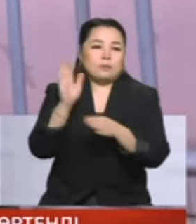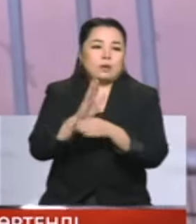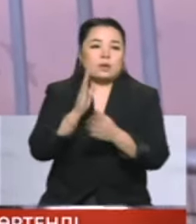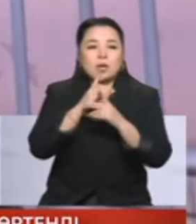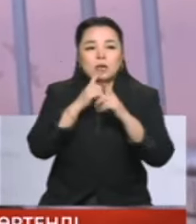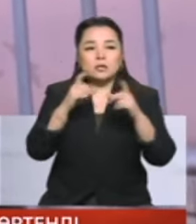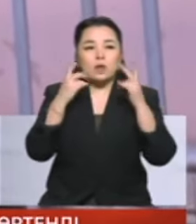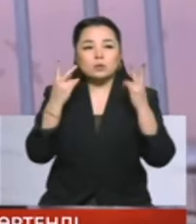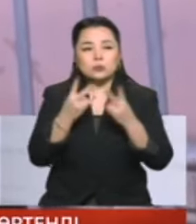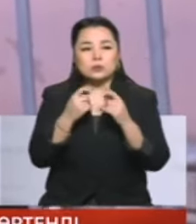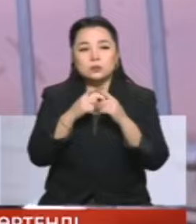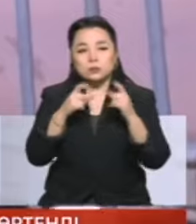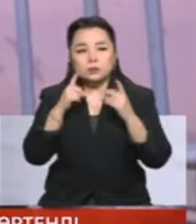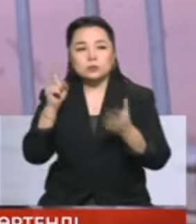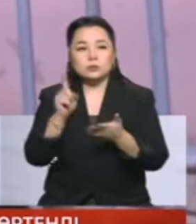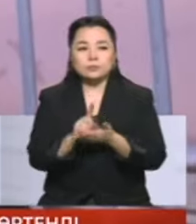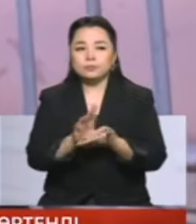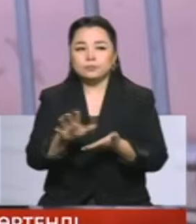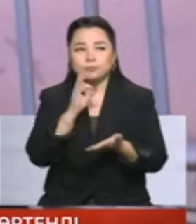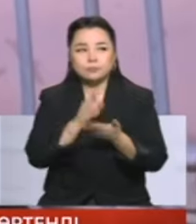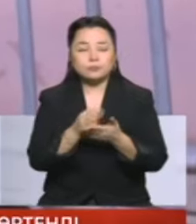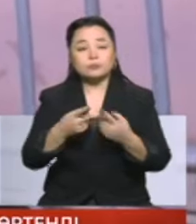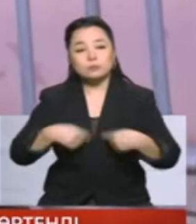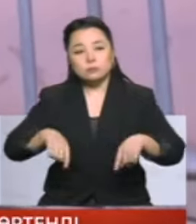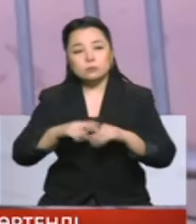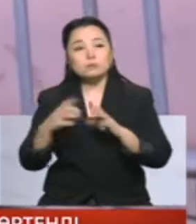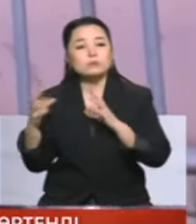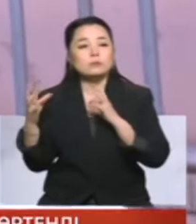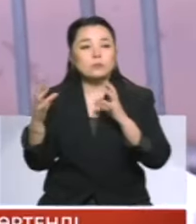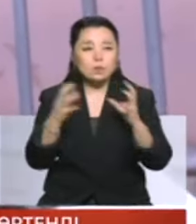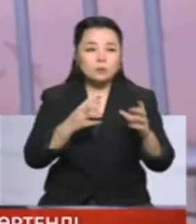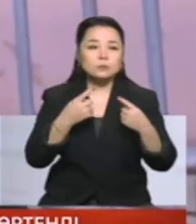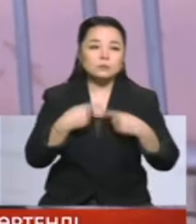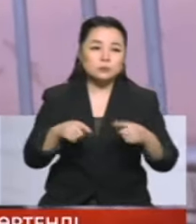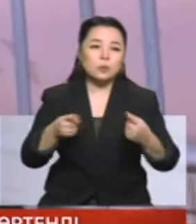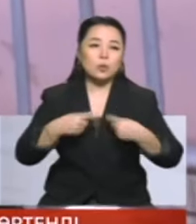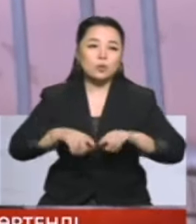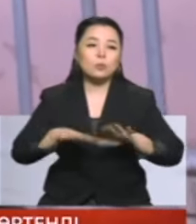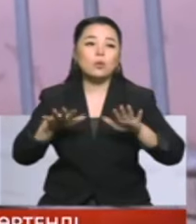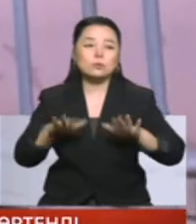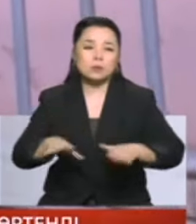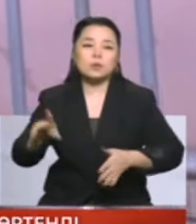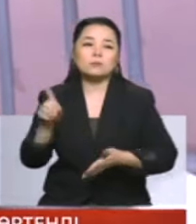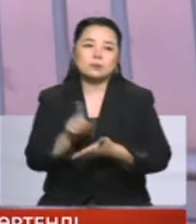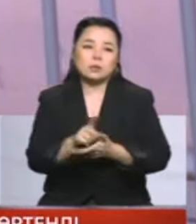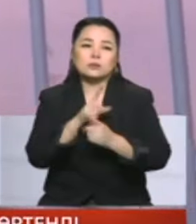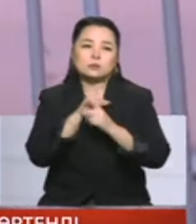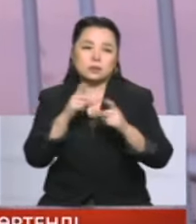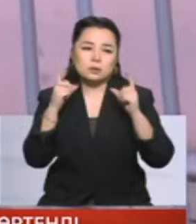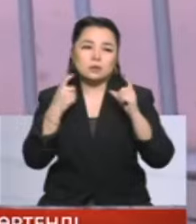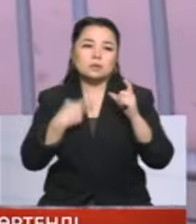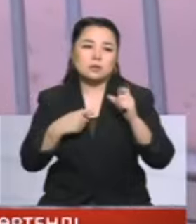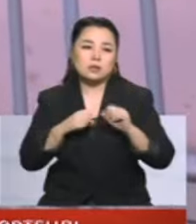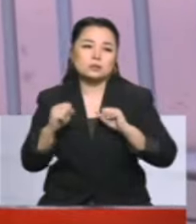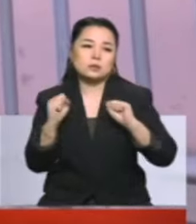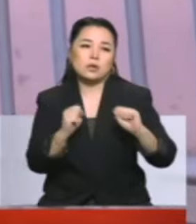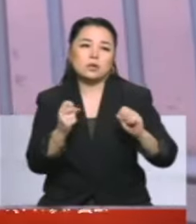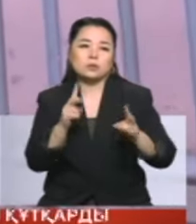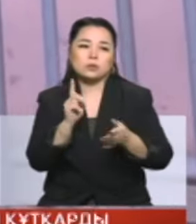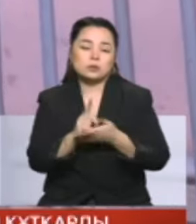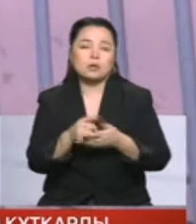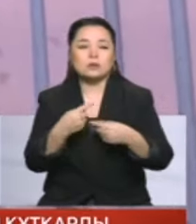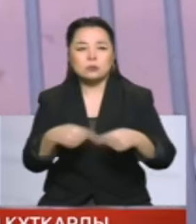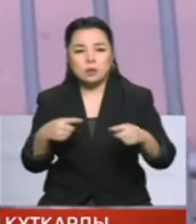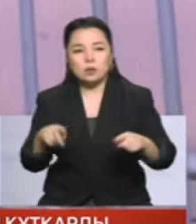Ашық ауада маска тағып жүру міндетті емес. Ал қоғамдық көліктерде, басқа да қоғамдық орындарда міндетті түрде бетперде тағу керек. Осылайша өзімізді